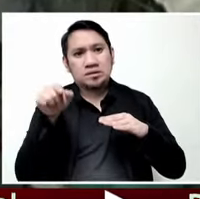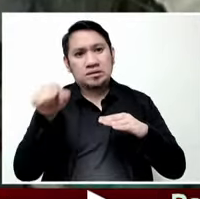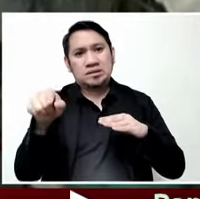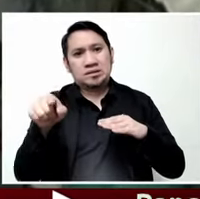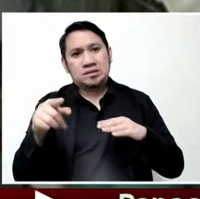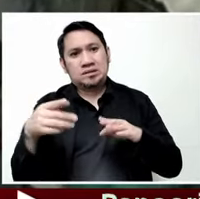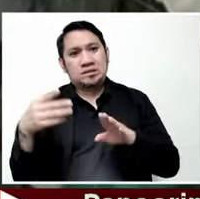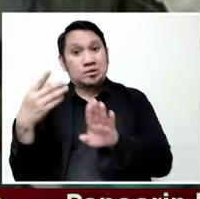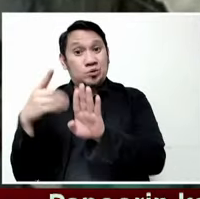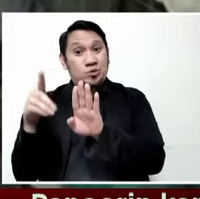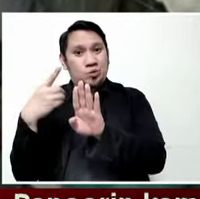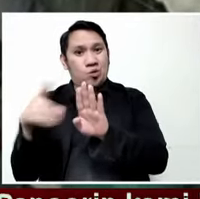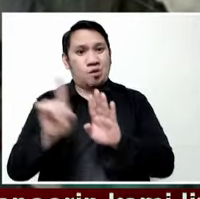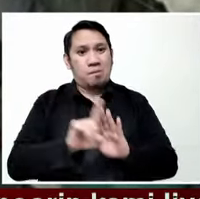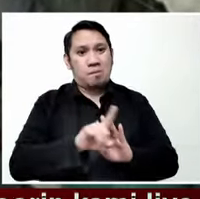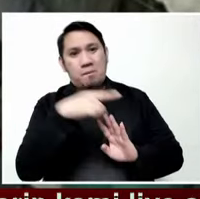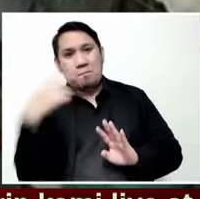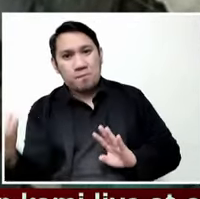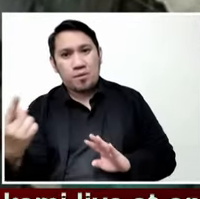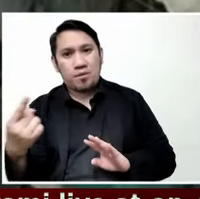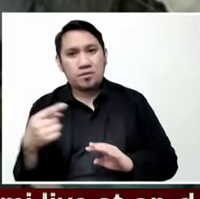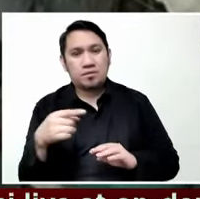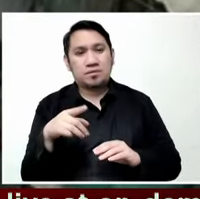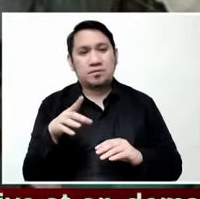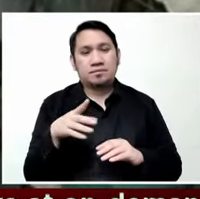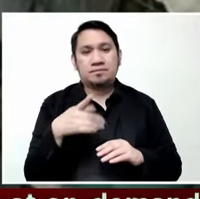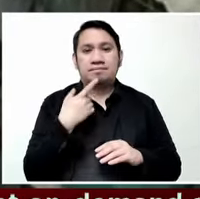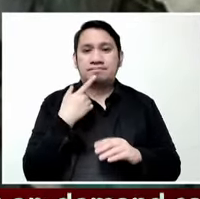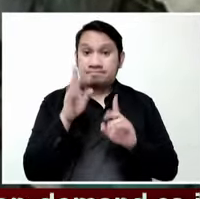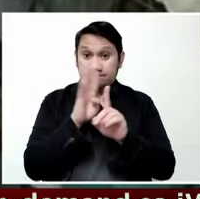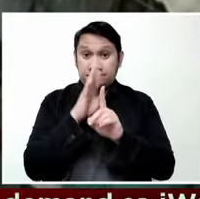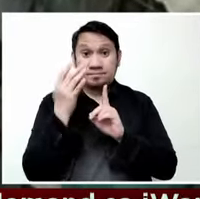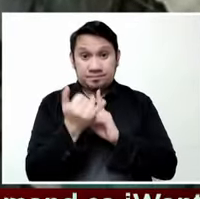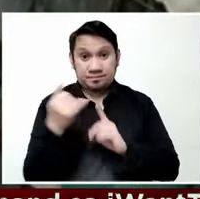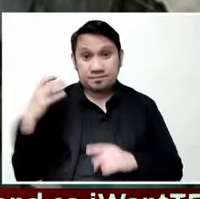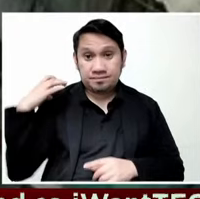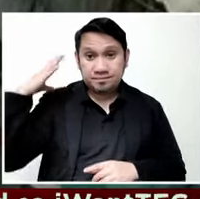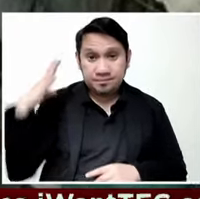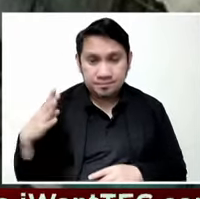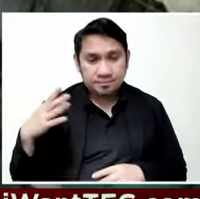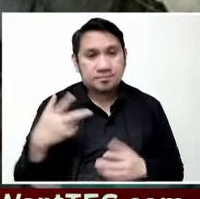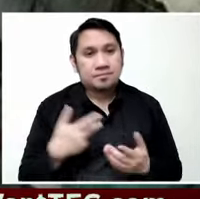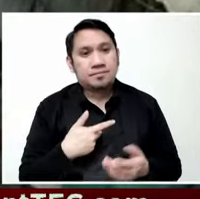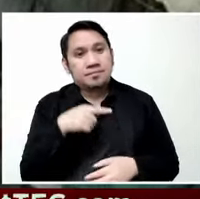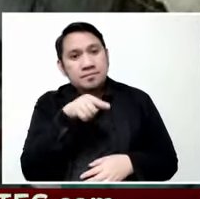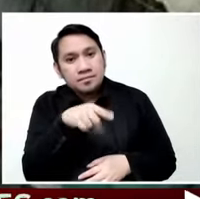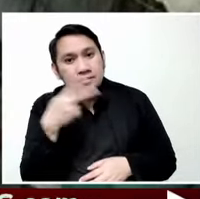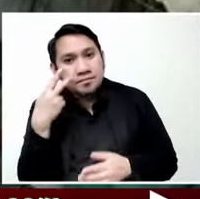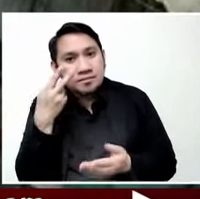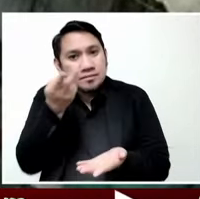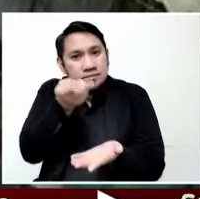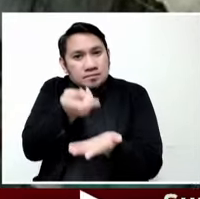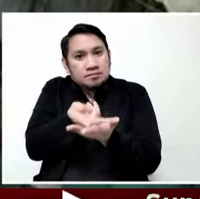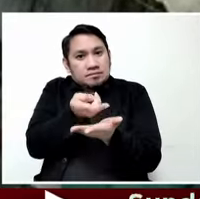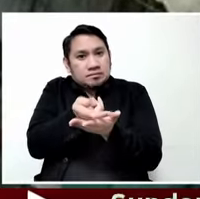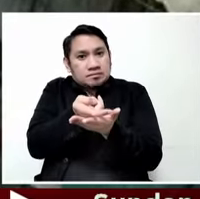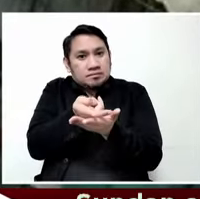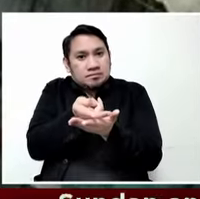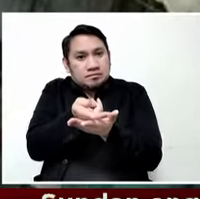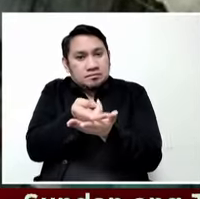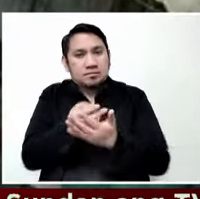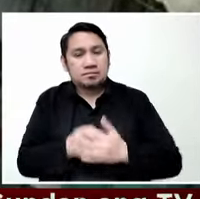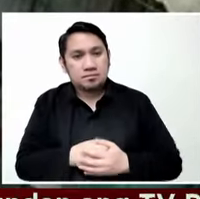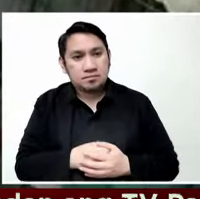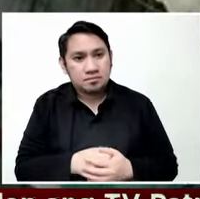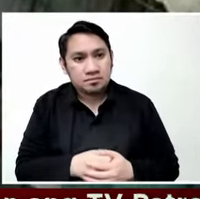pintuan ng katapat na bodega. Ayon kay Barangay Chairman Jeremy Cabrera, naabutan niyang nakahandusay ang biktima sa bangketa.